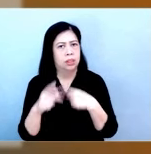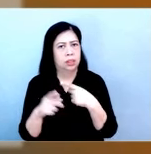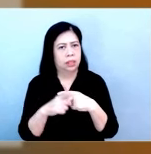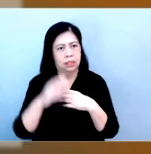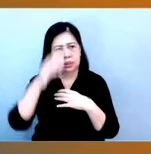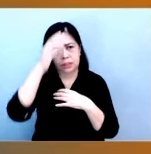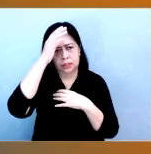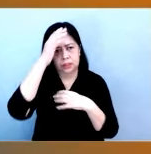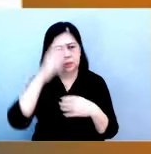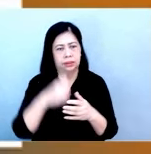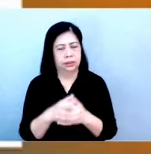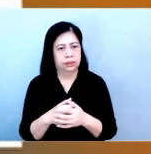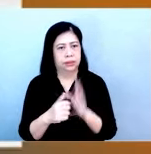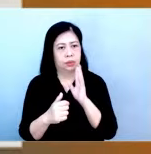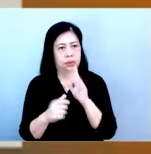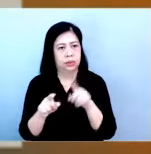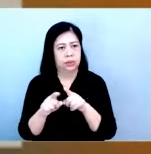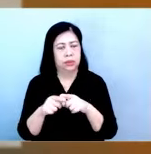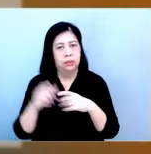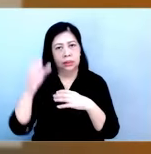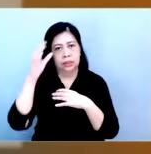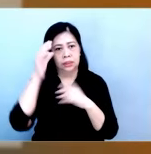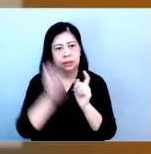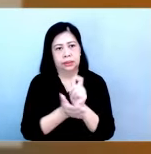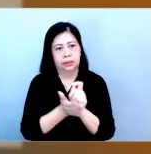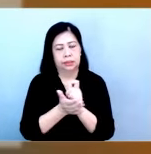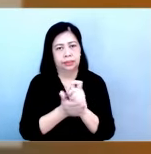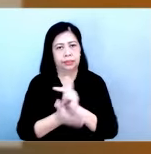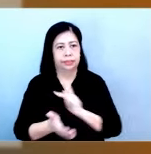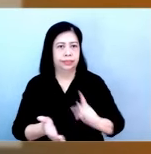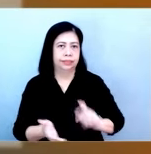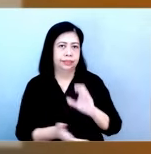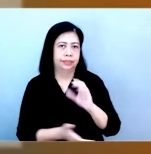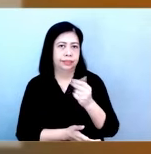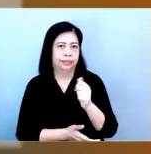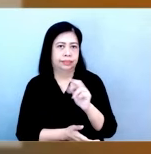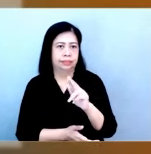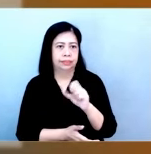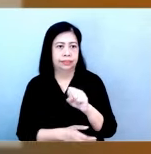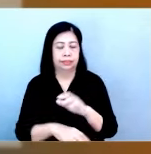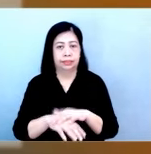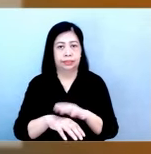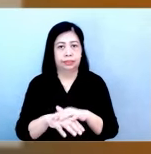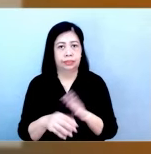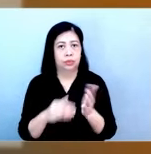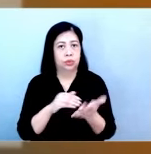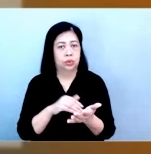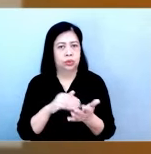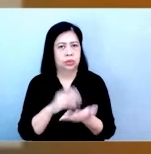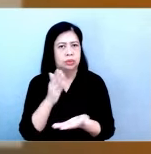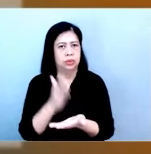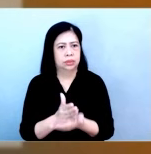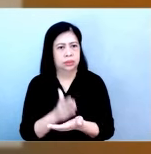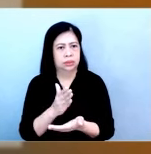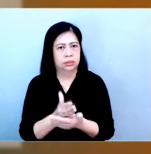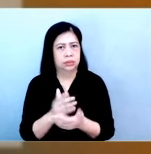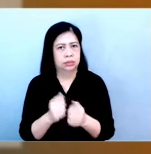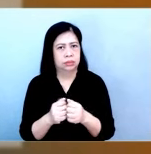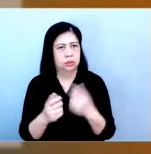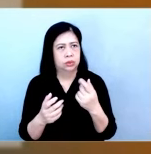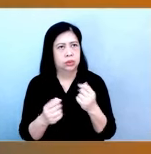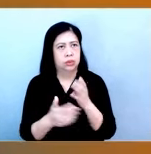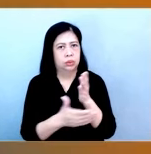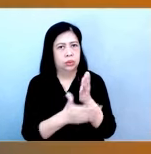hari. Sasailalim sa cancer treatment si King Charles. Kaya't pinayuhan siya ng mga doktor na itigil na muna ang kanyang official